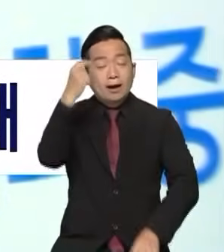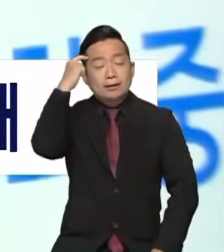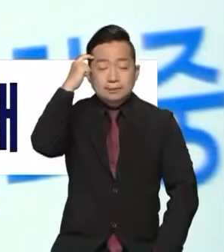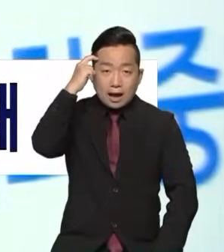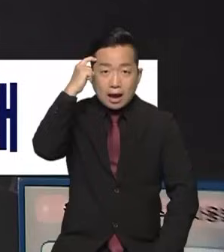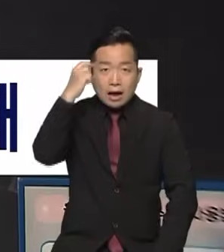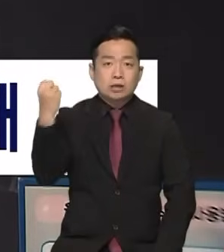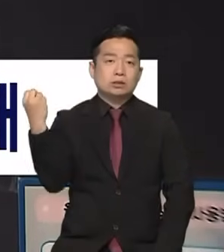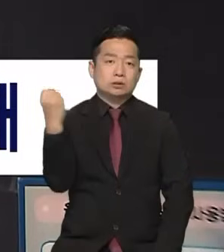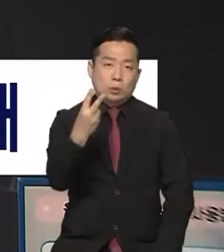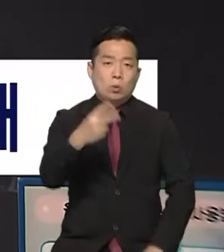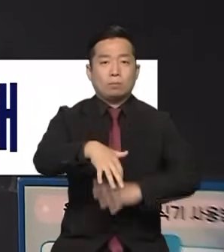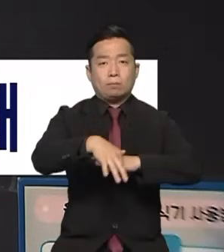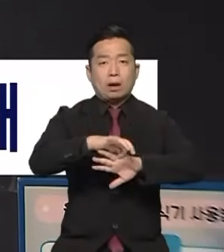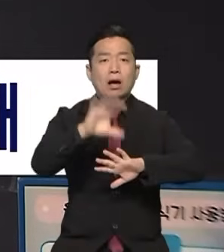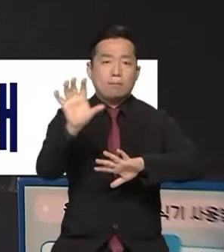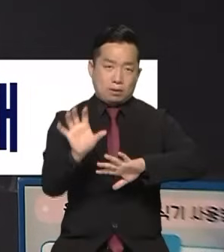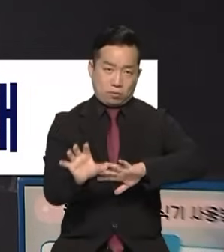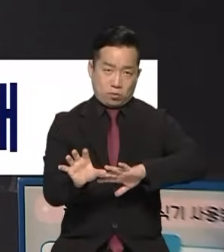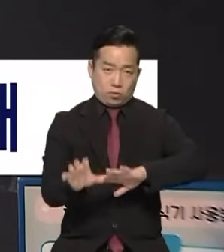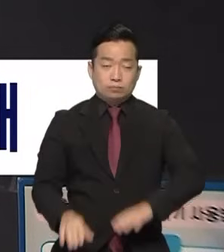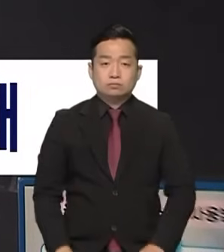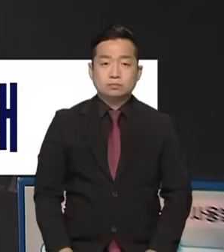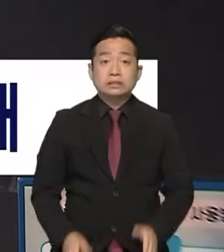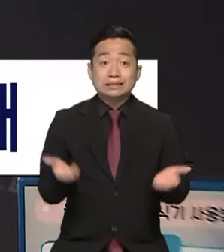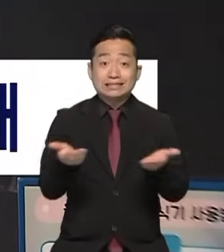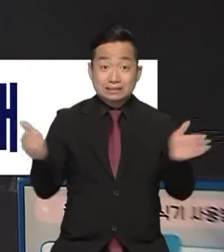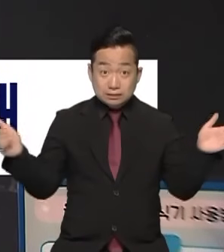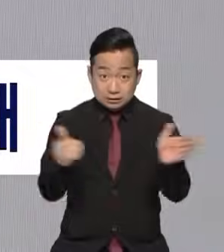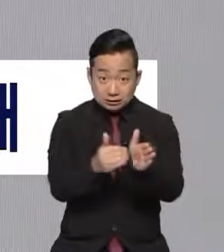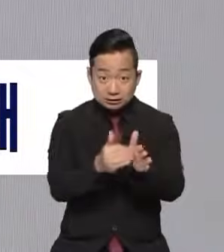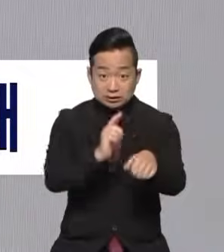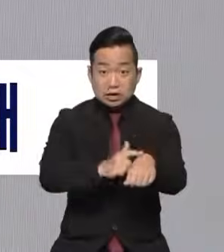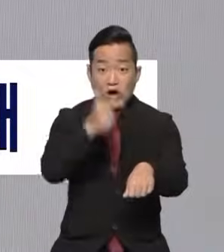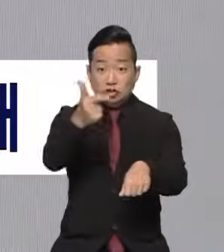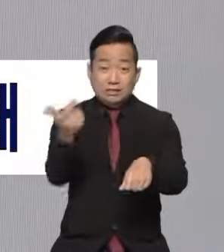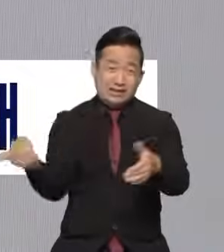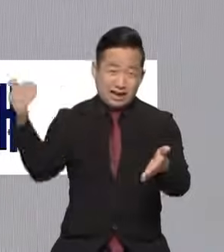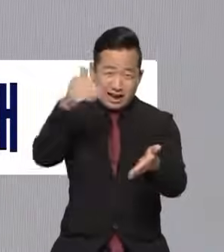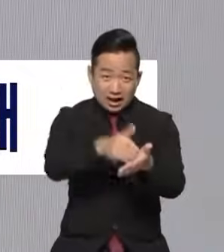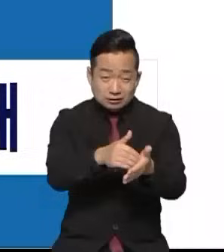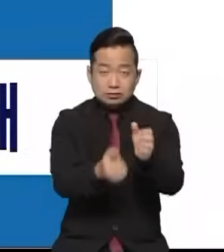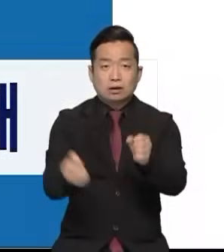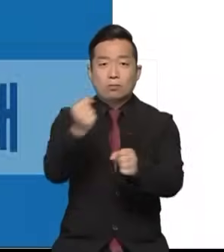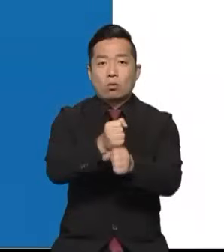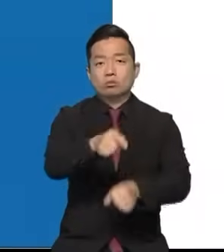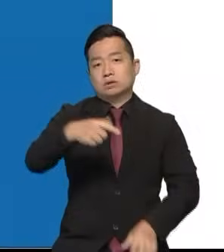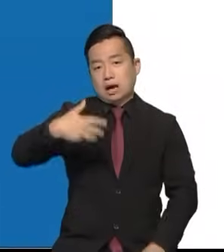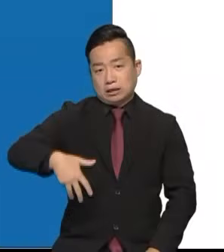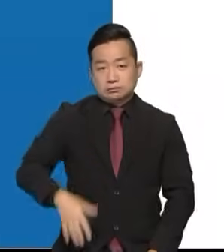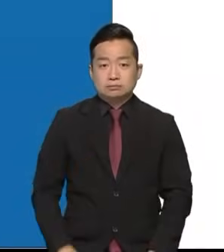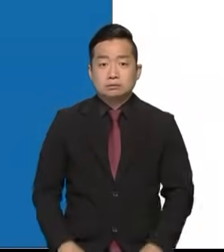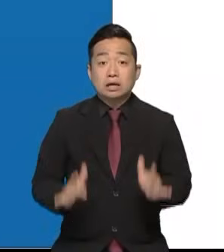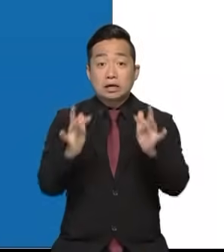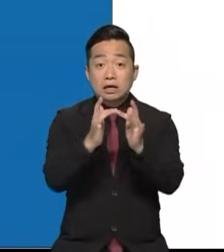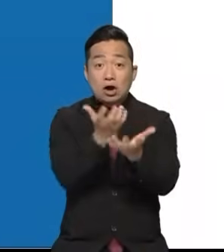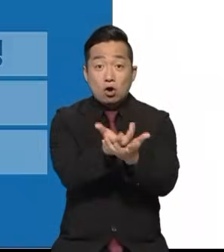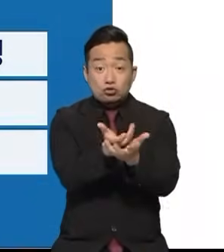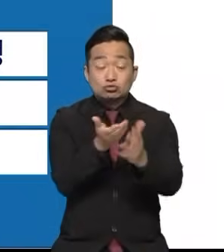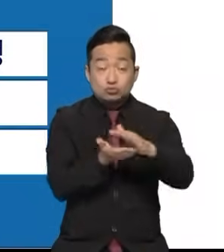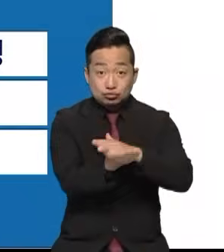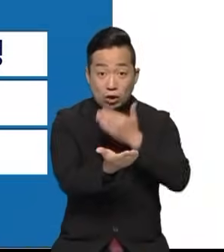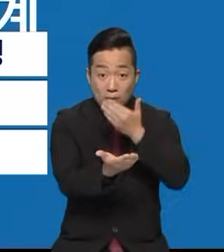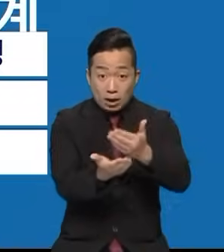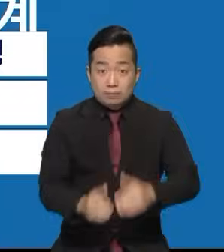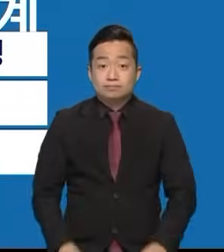다시 장애가 발생했습니다. 결국 민원 업무가 끝나는 오후 6시까지 복구되지 않았습니다. 온라인으로 민원 서류를 발급받을 수